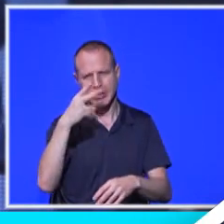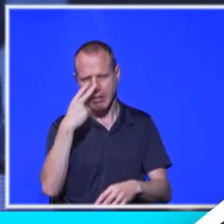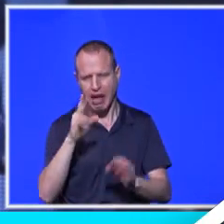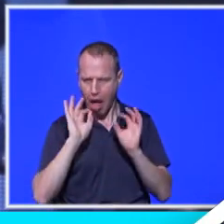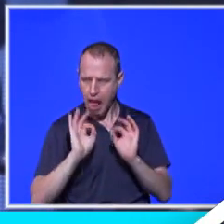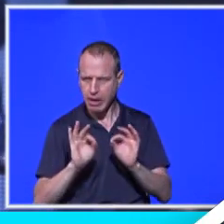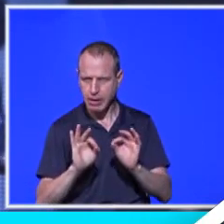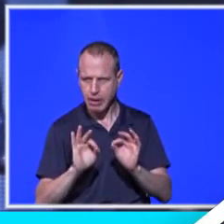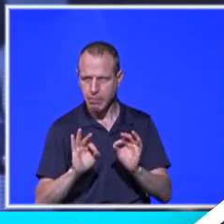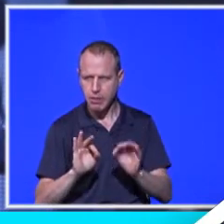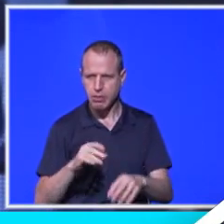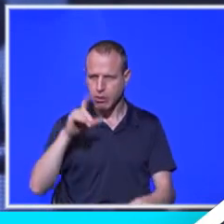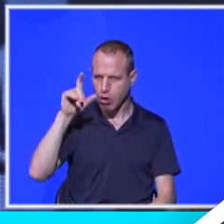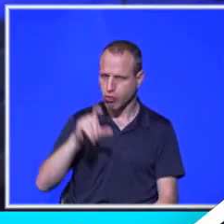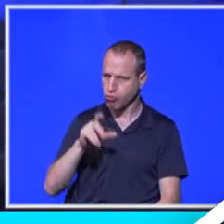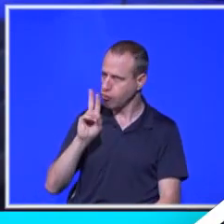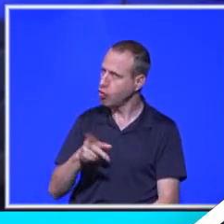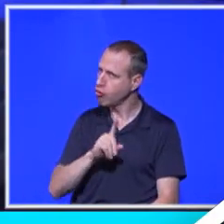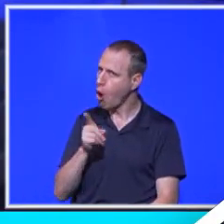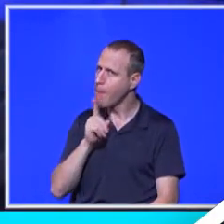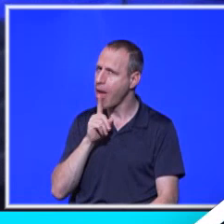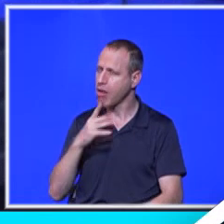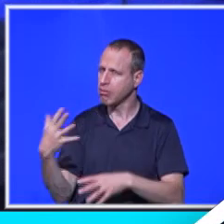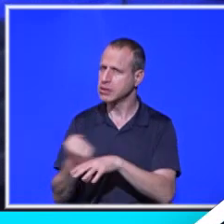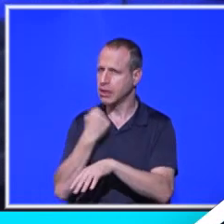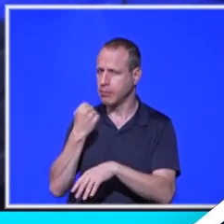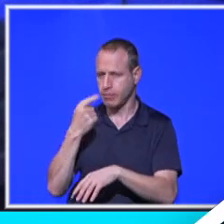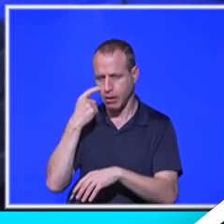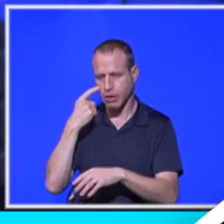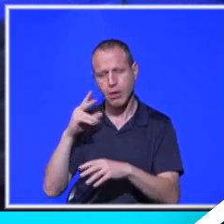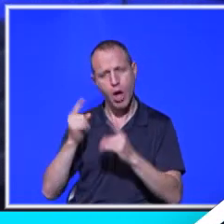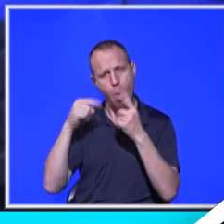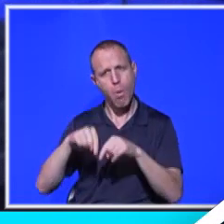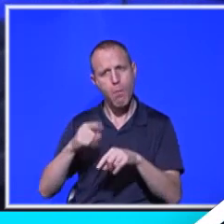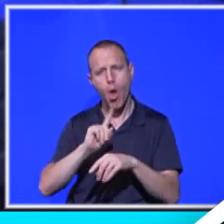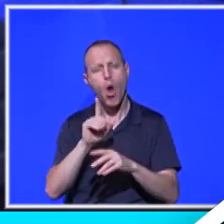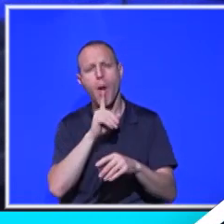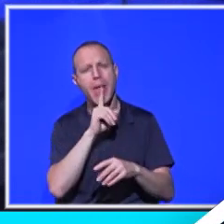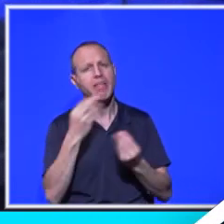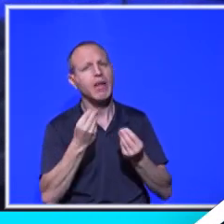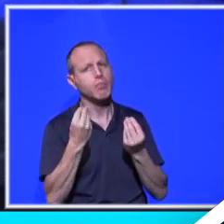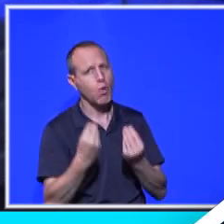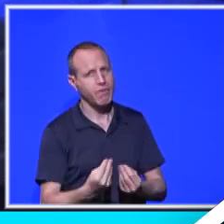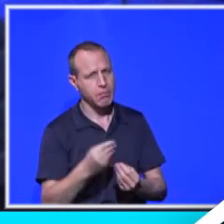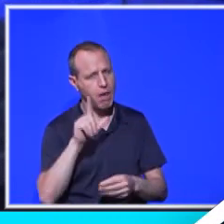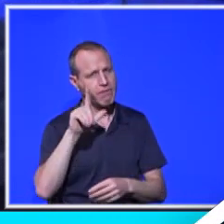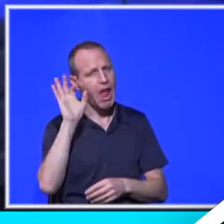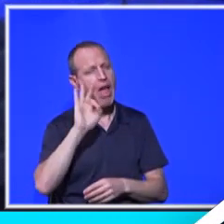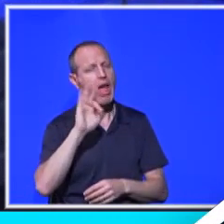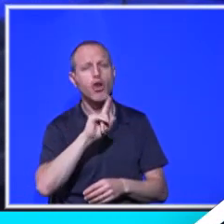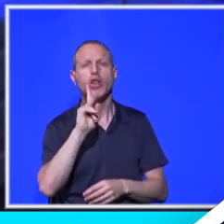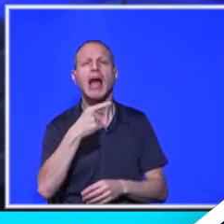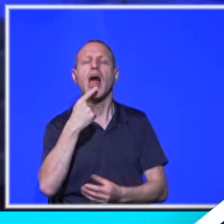לגיטימי? אולי שיש לא מעט הישגים גם, תראי. קרו פה לא מעט דברים טובים, אבל עדיין זה לא אומר שאתה צריך להגיד